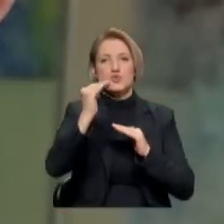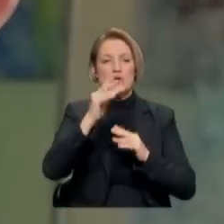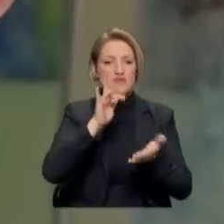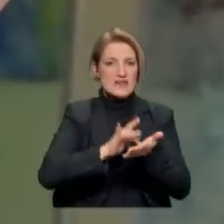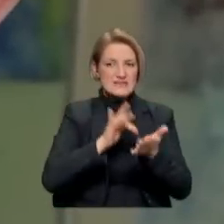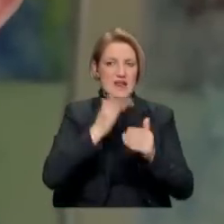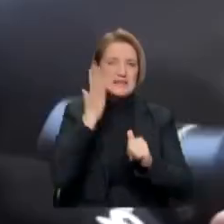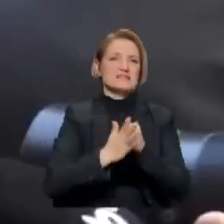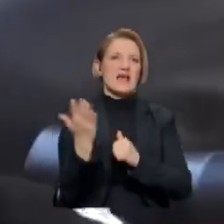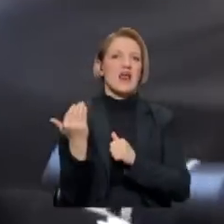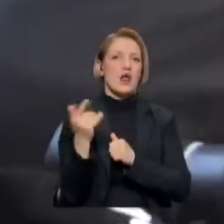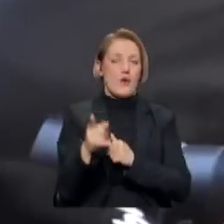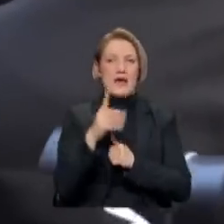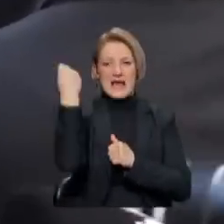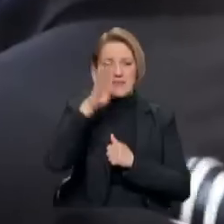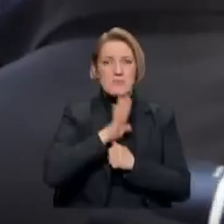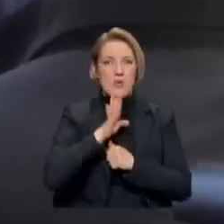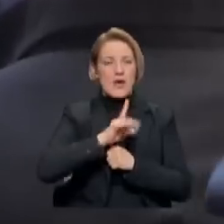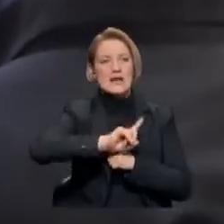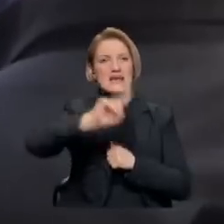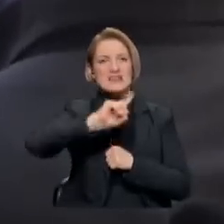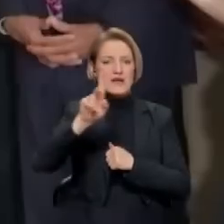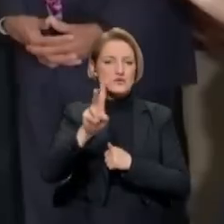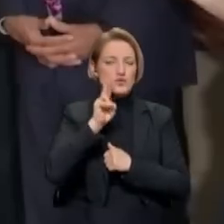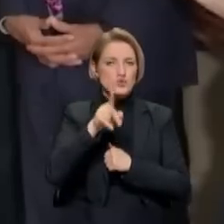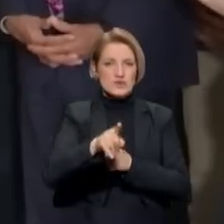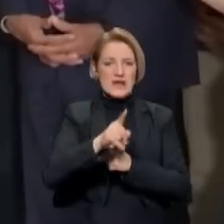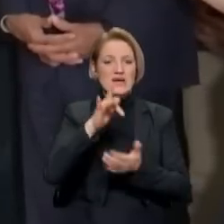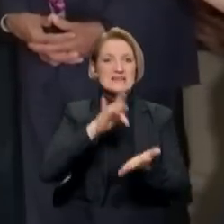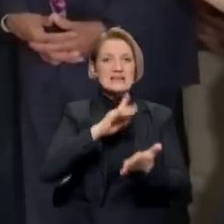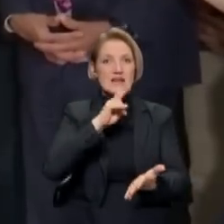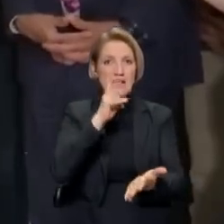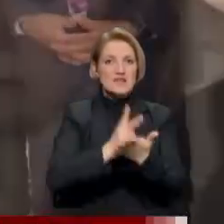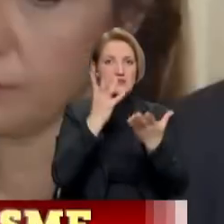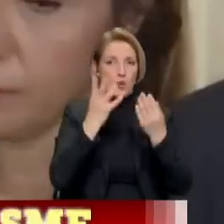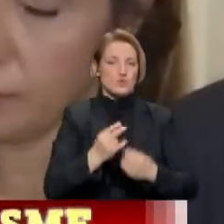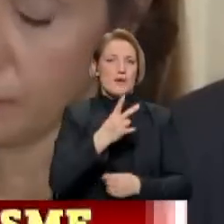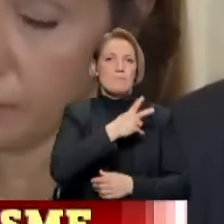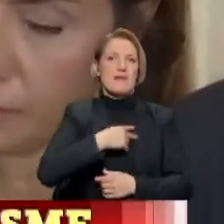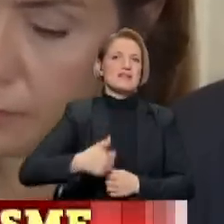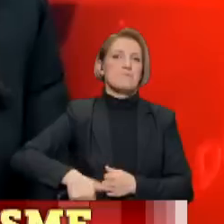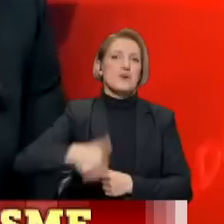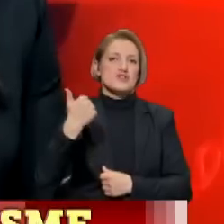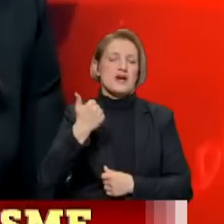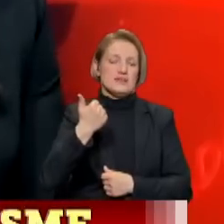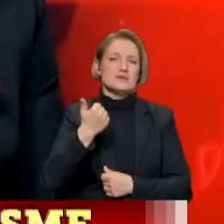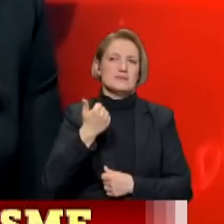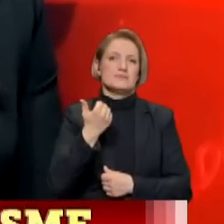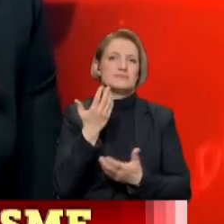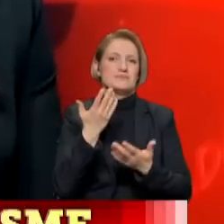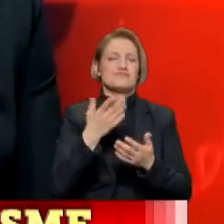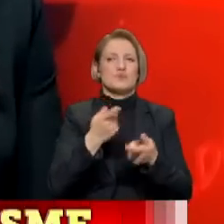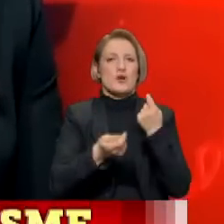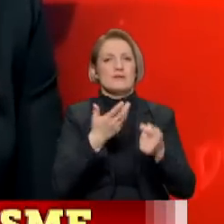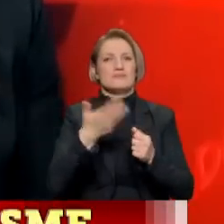cezalarda yasak geliyor. İmamoğlu'nun da itirazlar sonucunda cezası kesinleşirse belediye başkanlığı düşüyor. Mevcut belediye